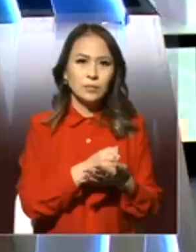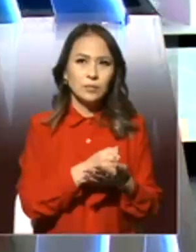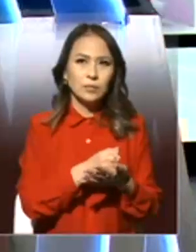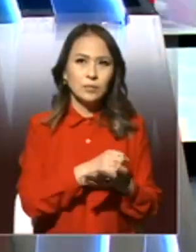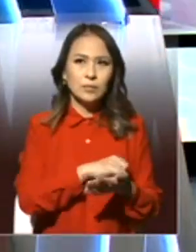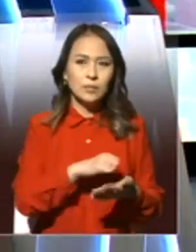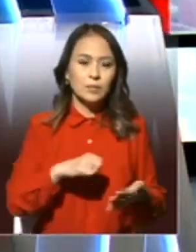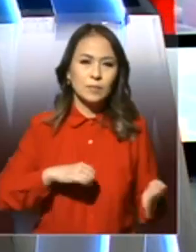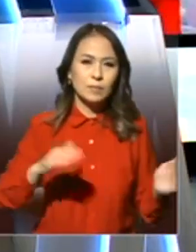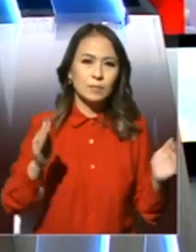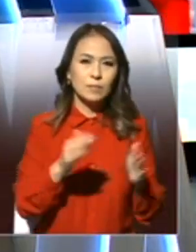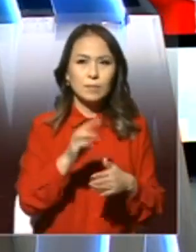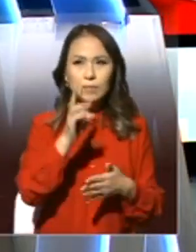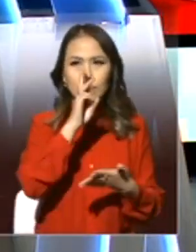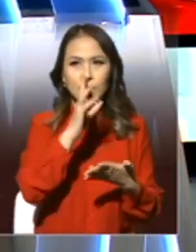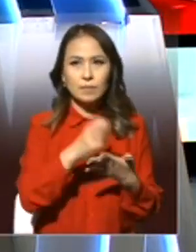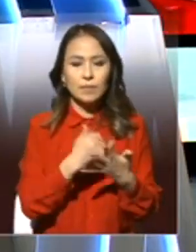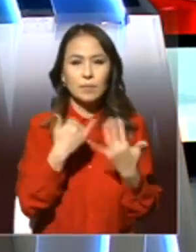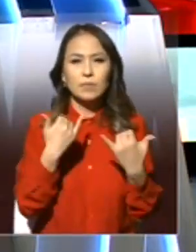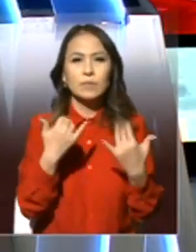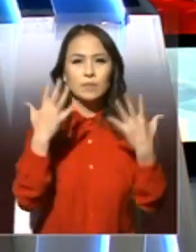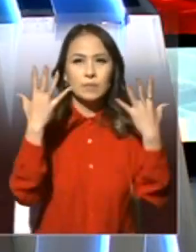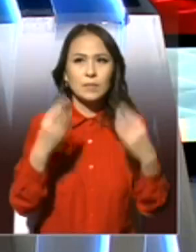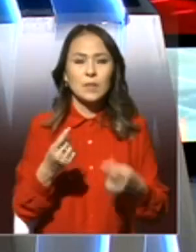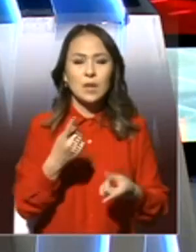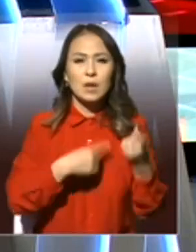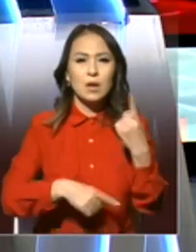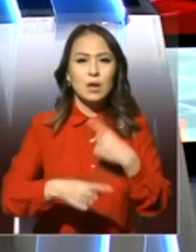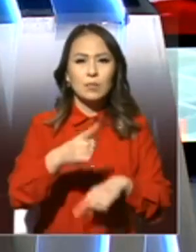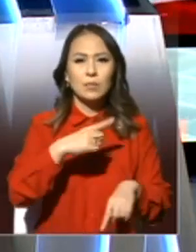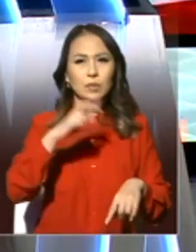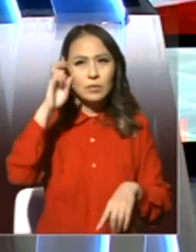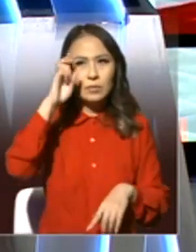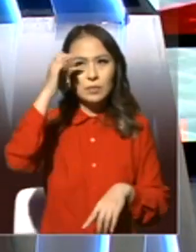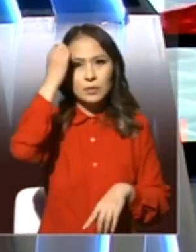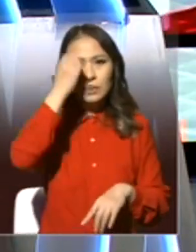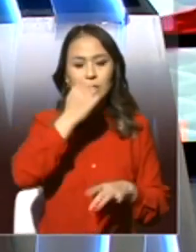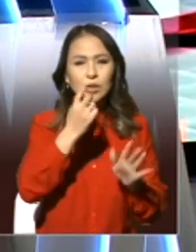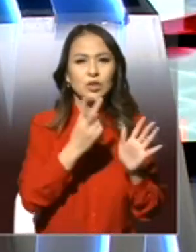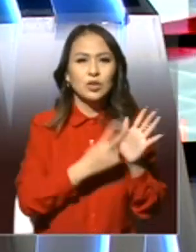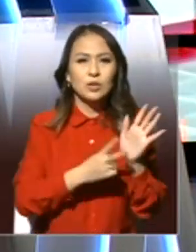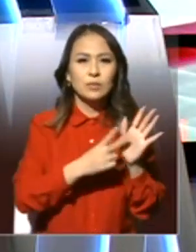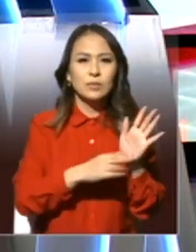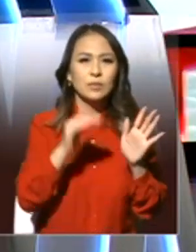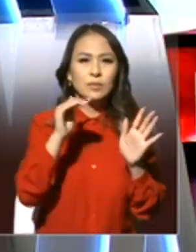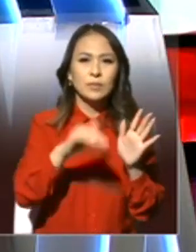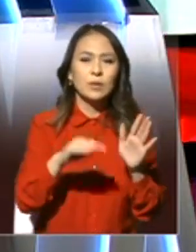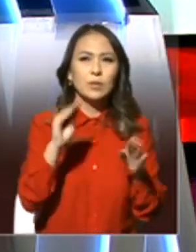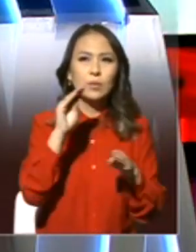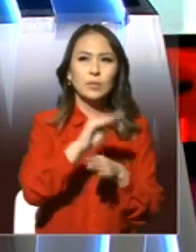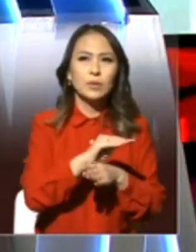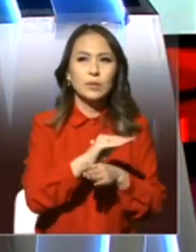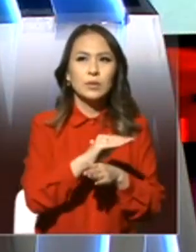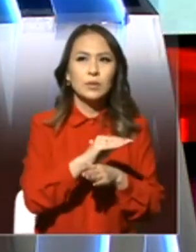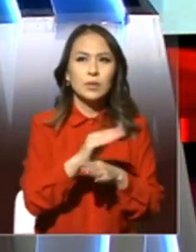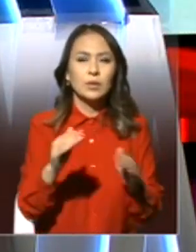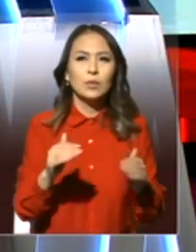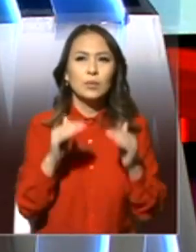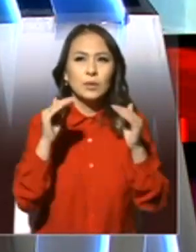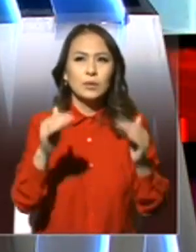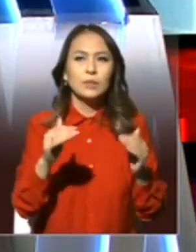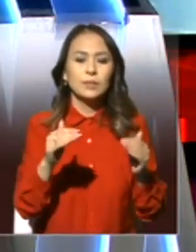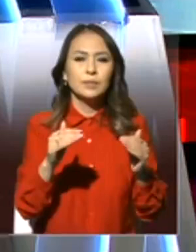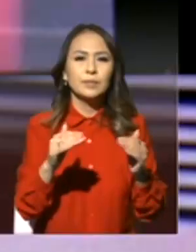Ең төмен жалақысы. Ол бүгінгі күні қайта үкіметке рахмет 70 мыңға көбейтті. Қазір білесіз бе, мен қанша кездесу